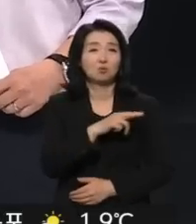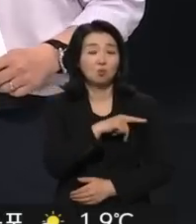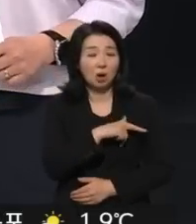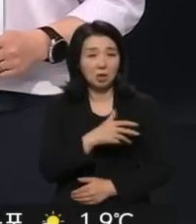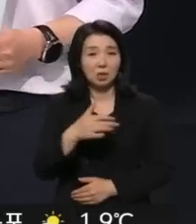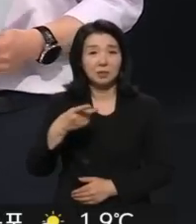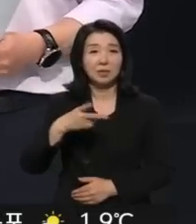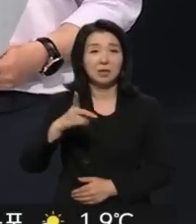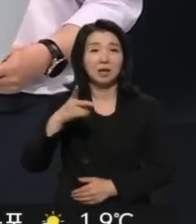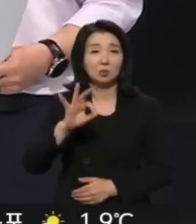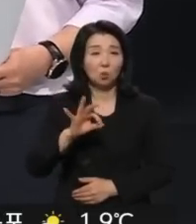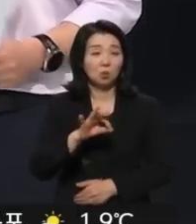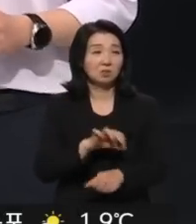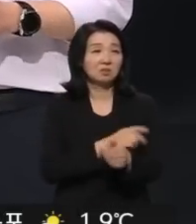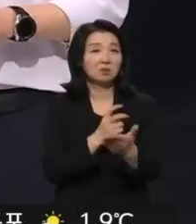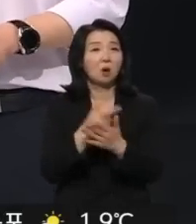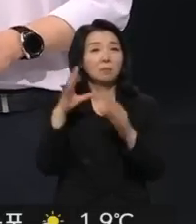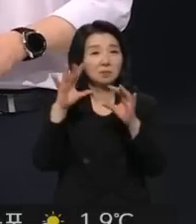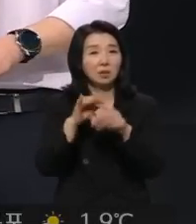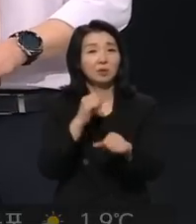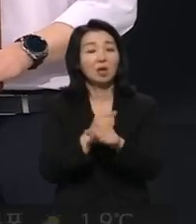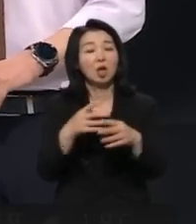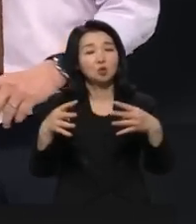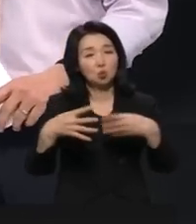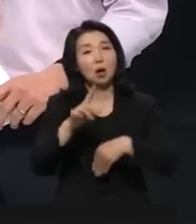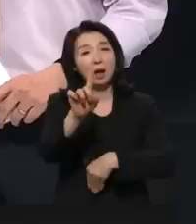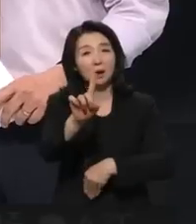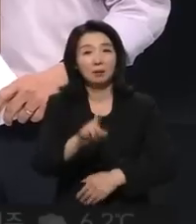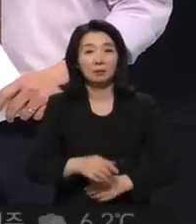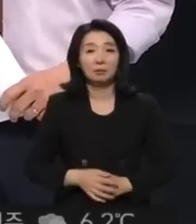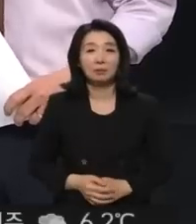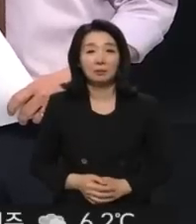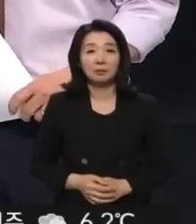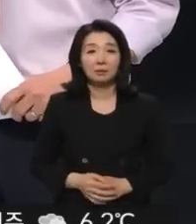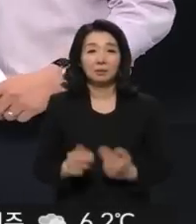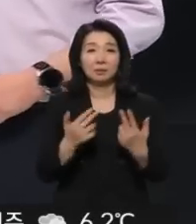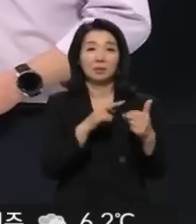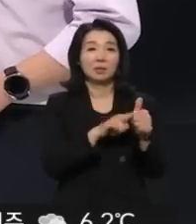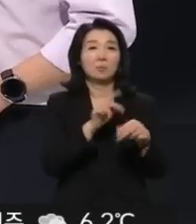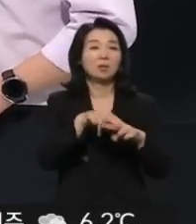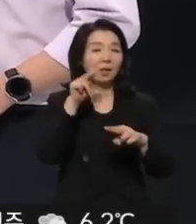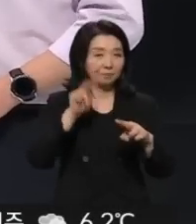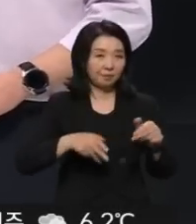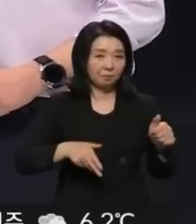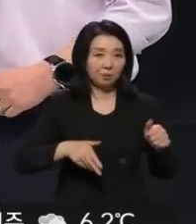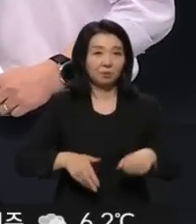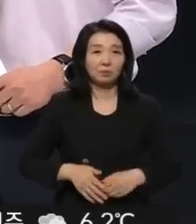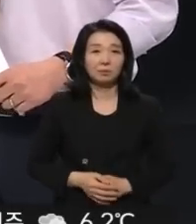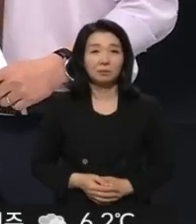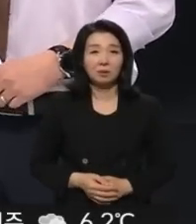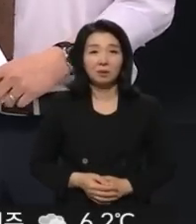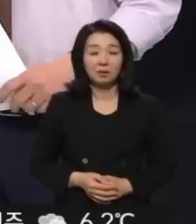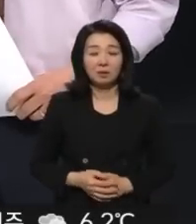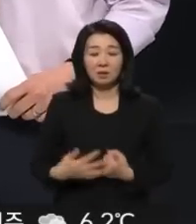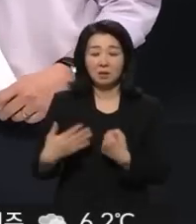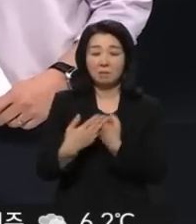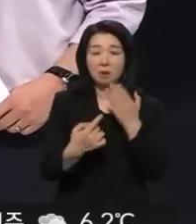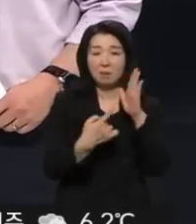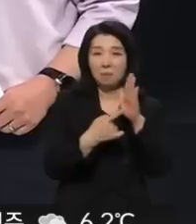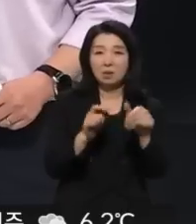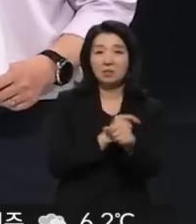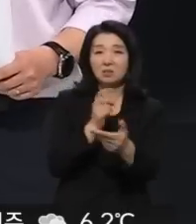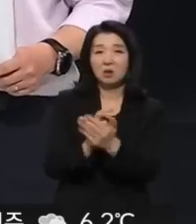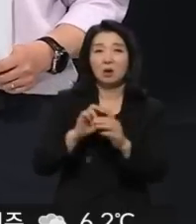특검에 찬성하겠다면서 조건을 하나 내걸었습니다. 바로 이 대표의 사퇴입니다. 방패 마귀용 특검이